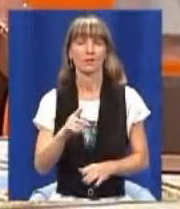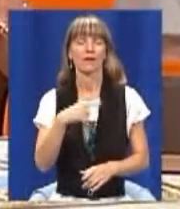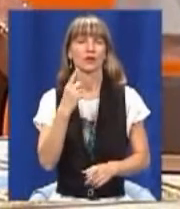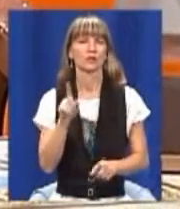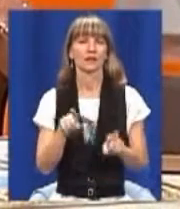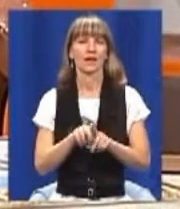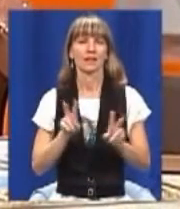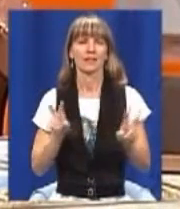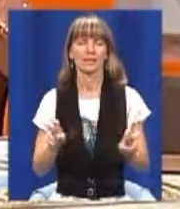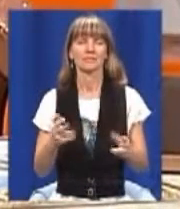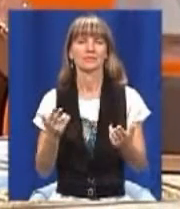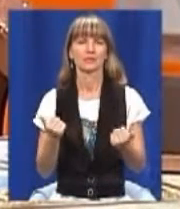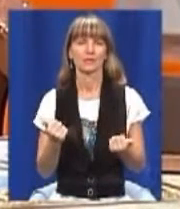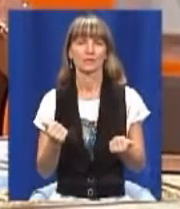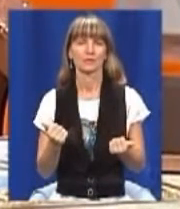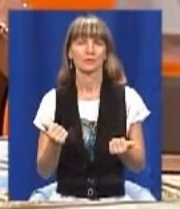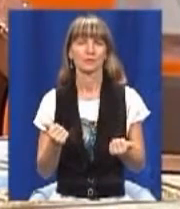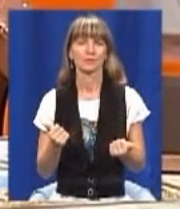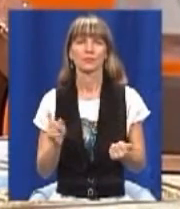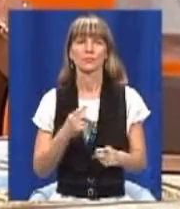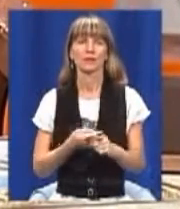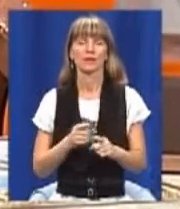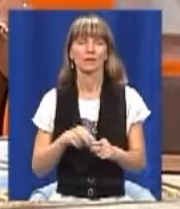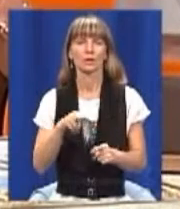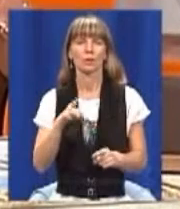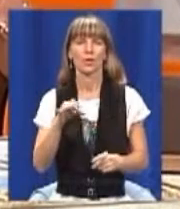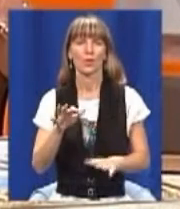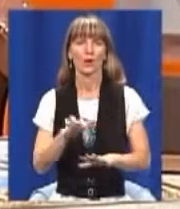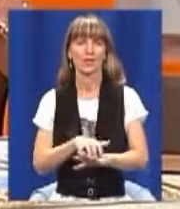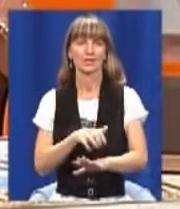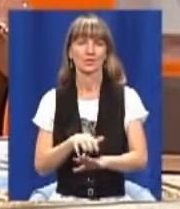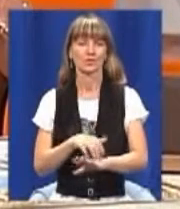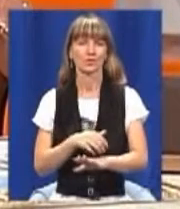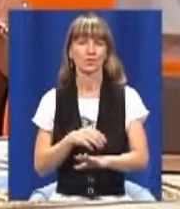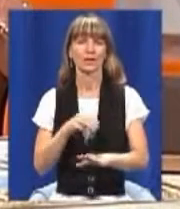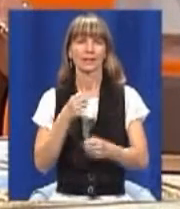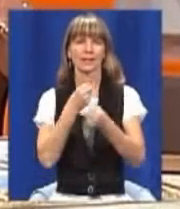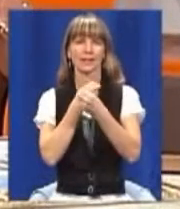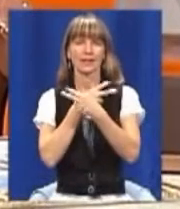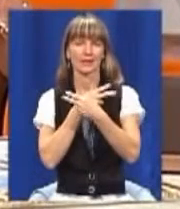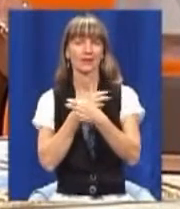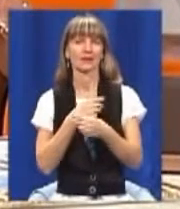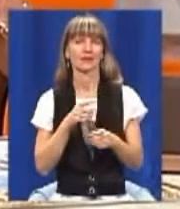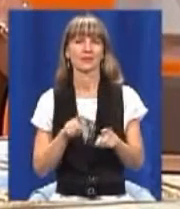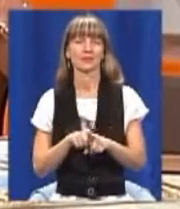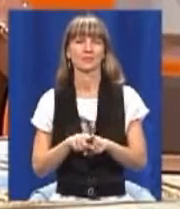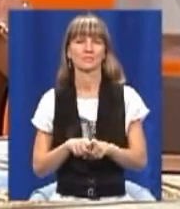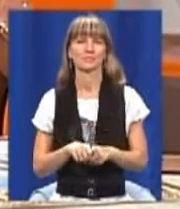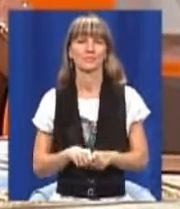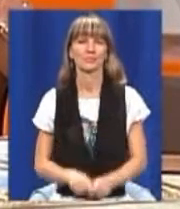щось така назва? Так. Що це за про Кицьку Тигр, да.